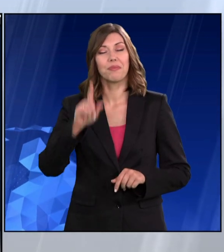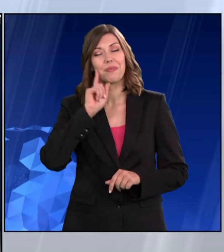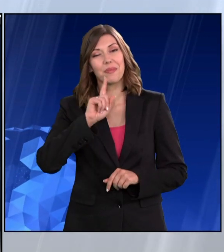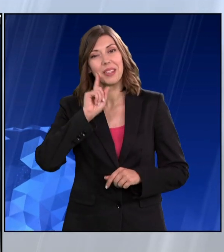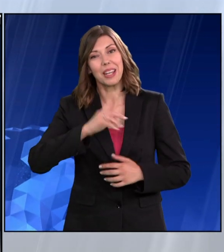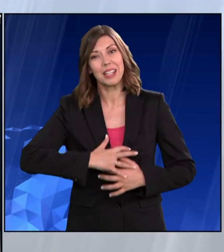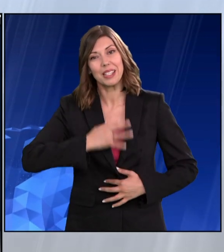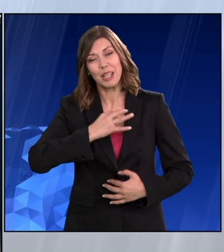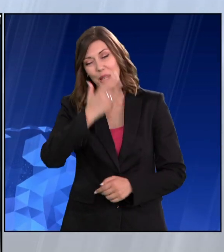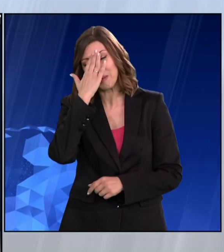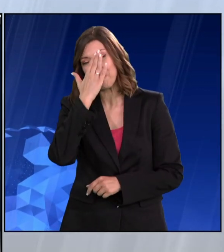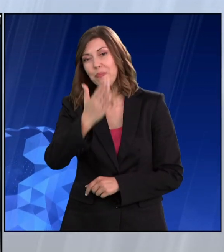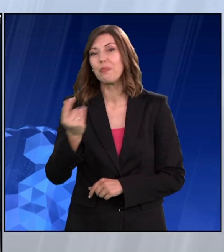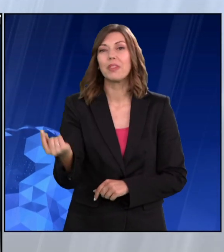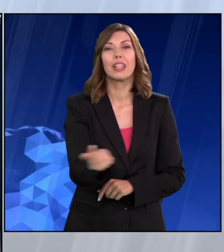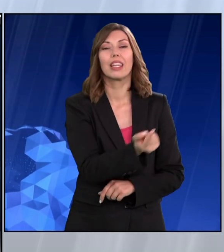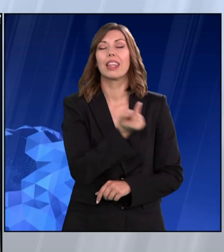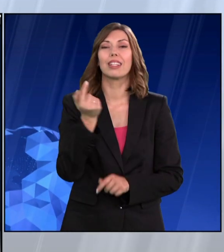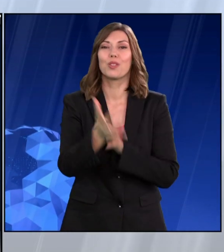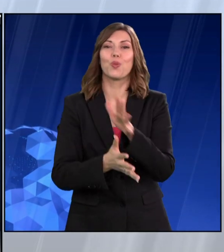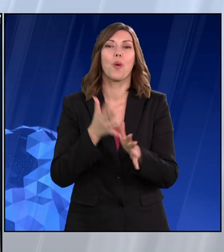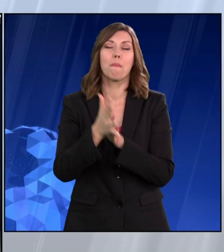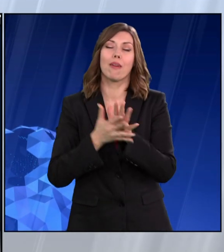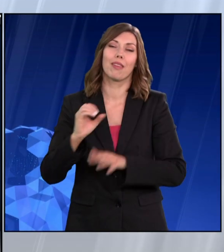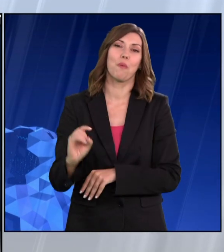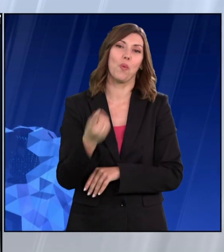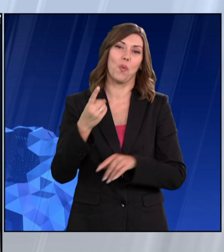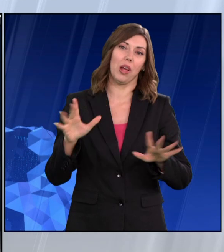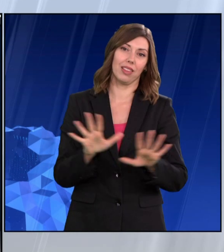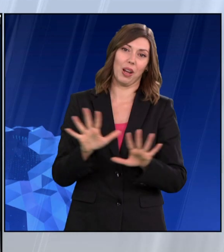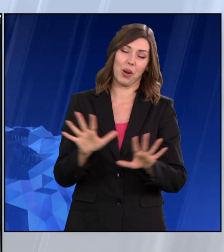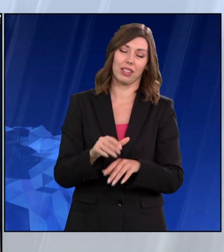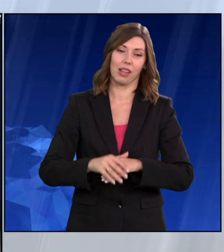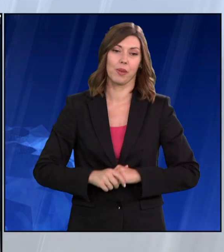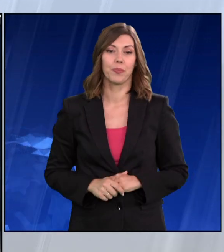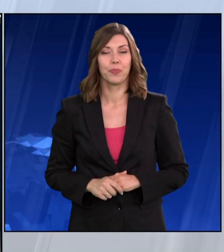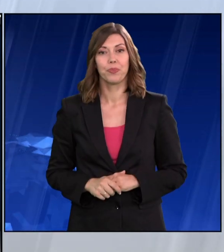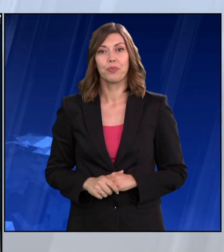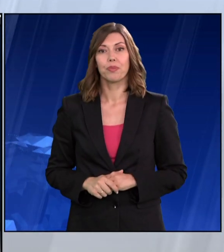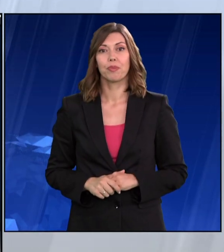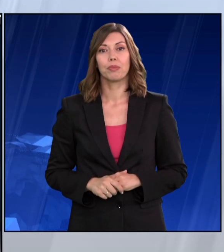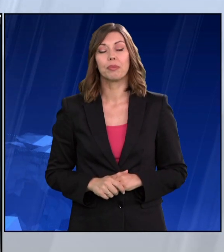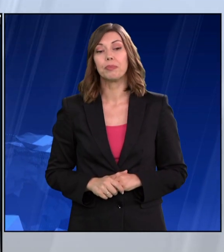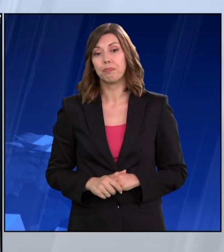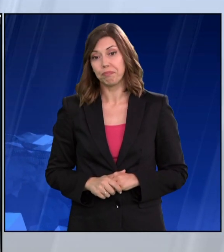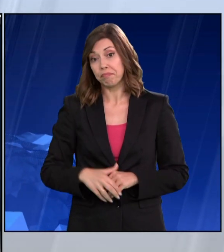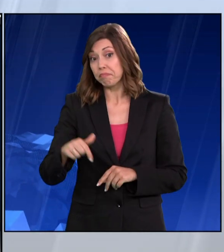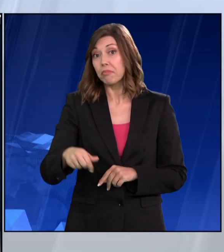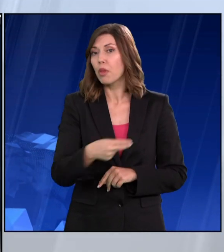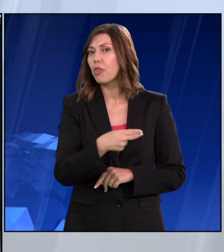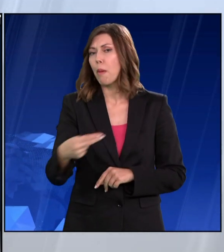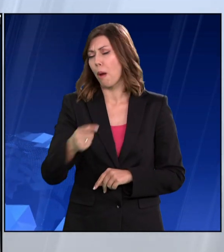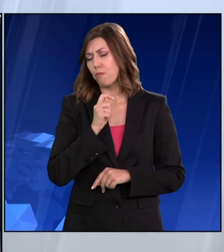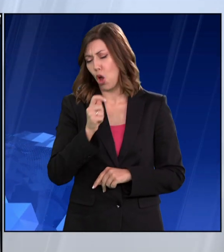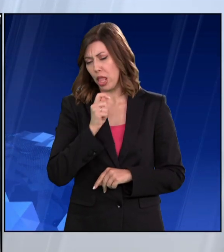Καλησπέρα σας κυρίες και κύριοι. Είναι το απογευματινό δελτίο ειδήσεων του One Channel στην νοηματική γλώσσα. Υψηλή τόνη και πολιτική αντιπαράθεση